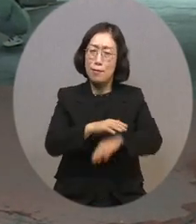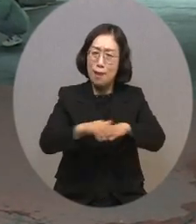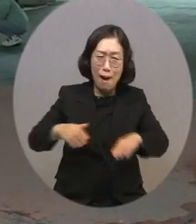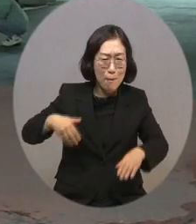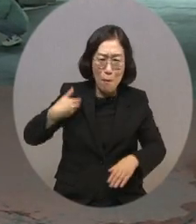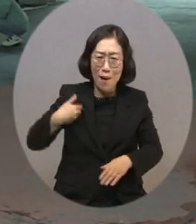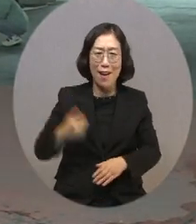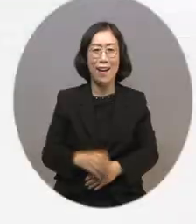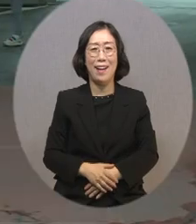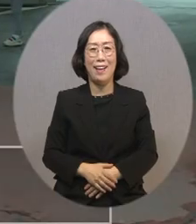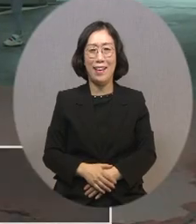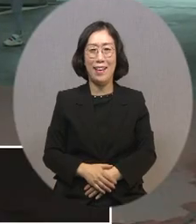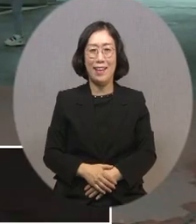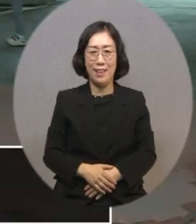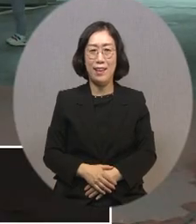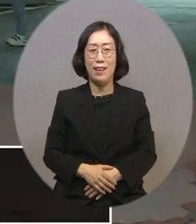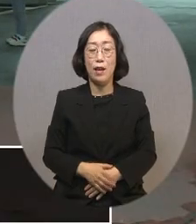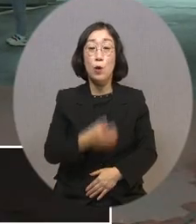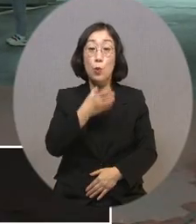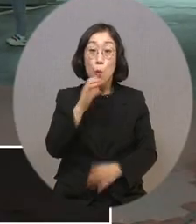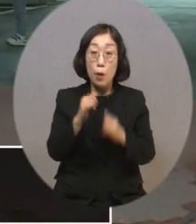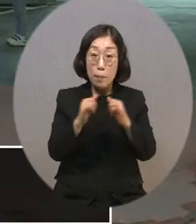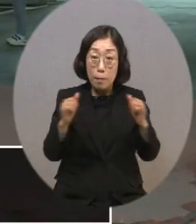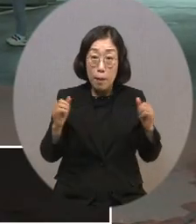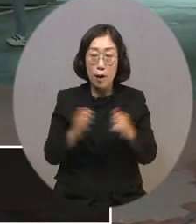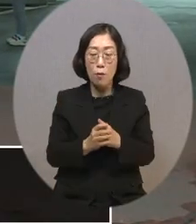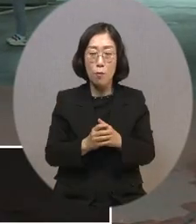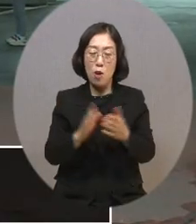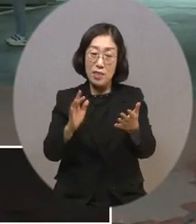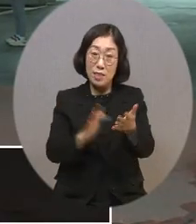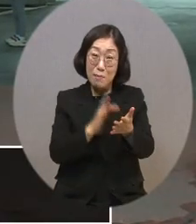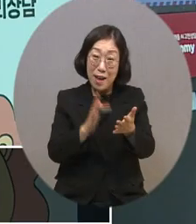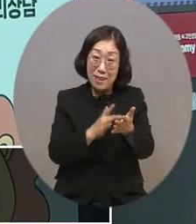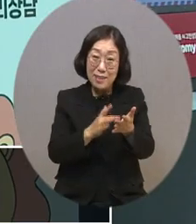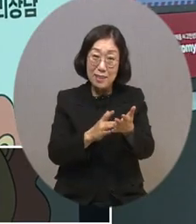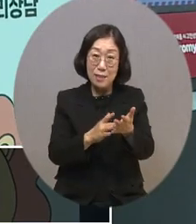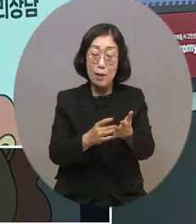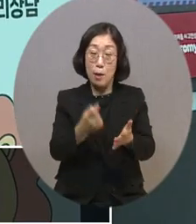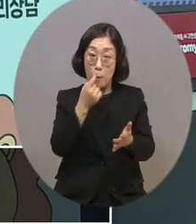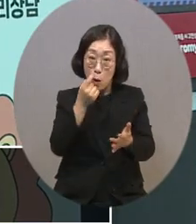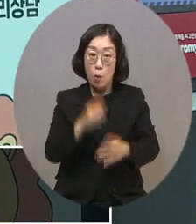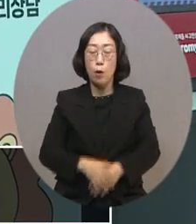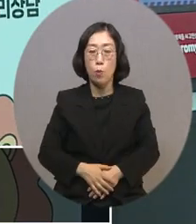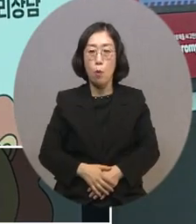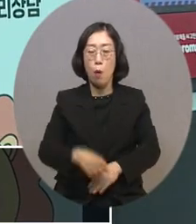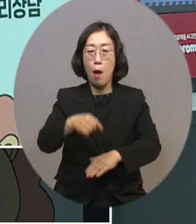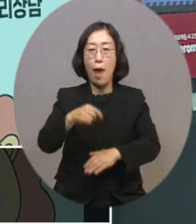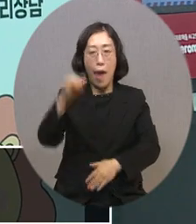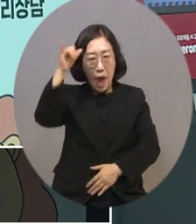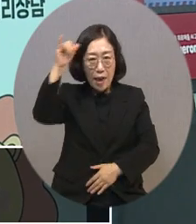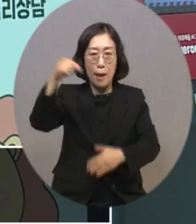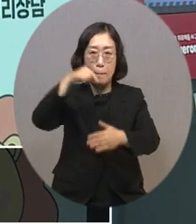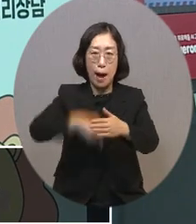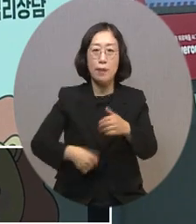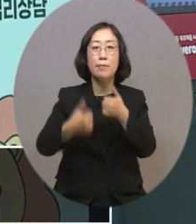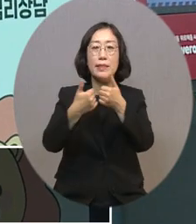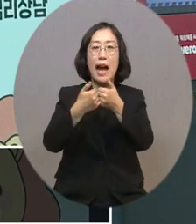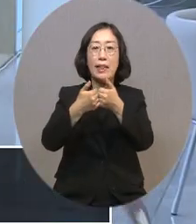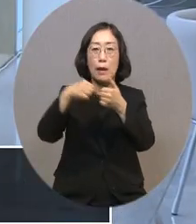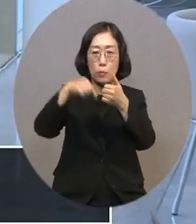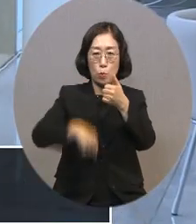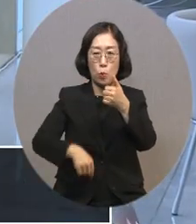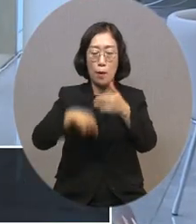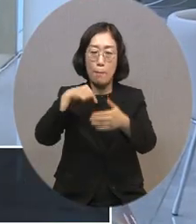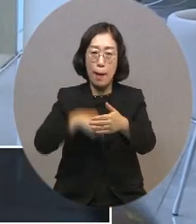모르겠어요. 예, 노인분들 스마트 기기 활용도 있고요. 또 AI 마음 상담소라고 해서 그 마음